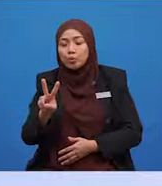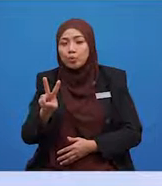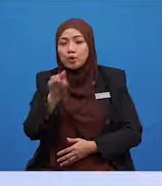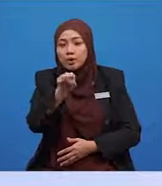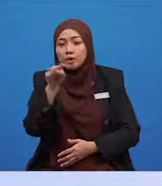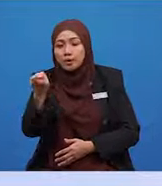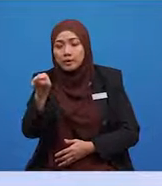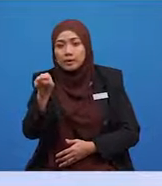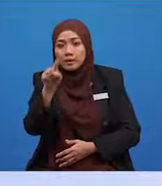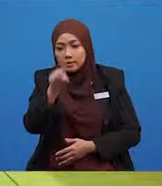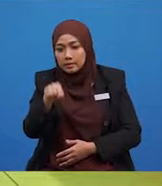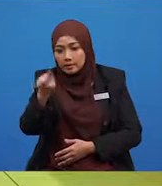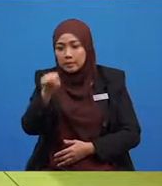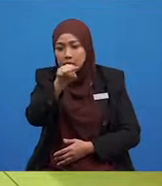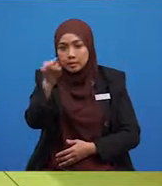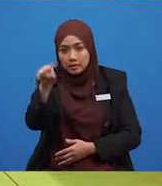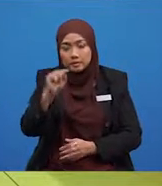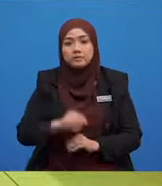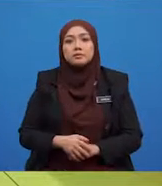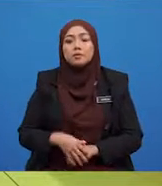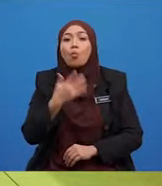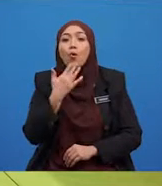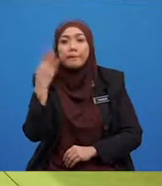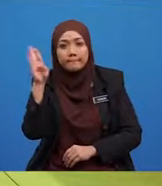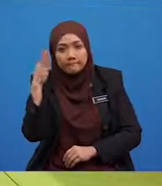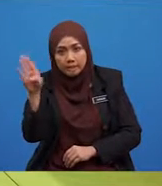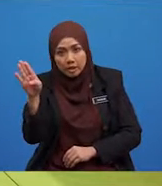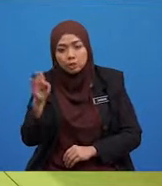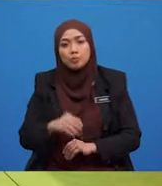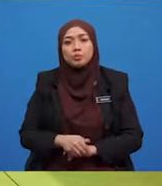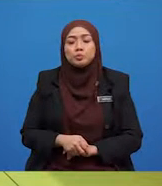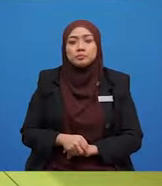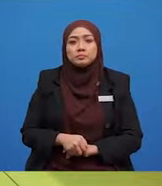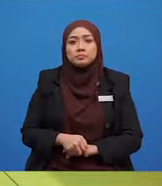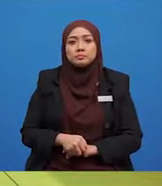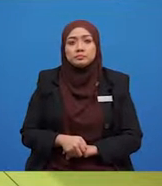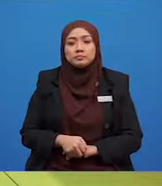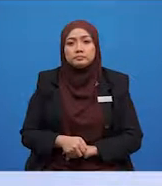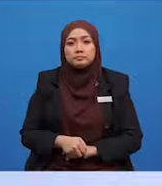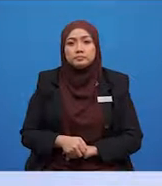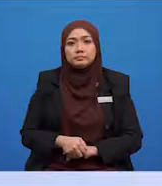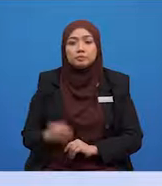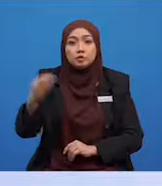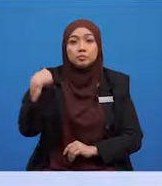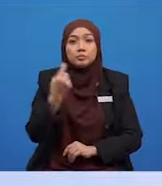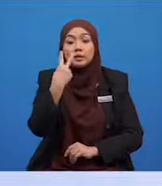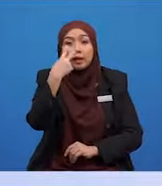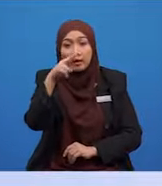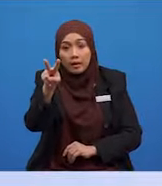dan berwarna biru. Murid-murid, seterusnya, mari kita kenali